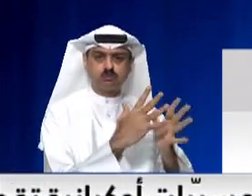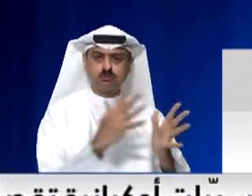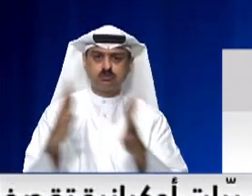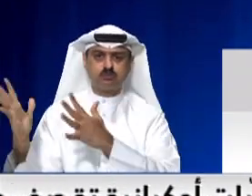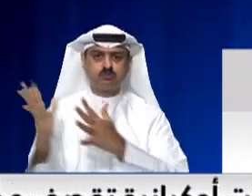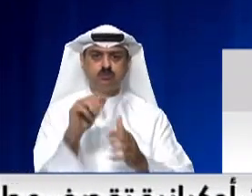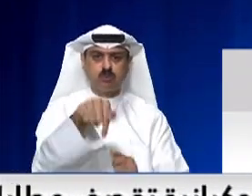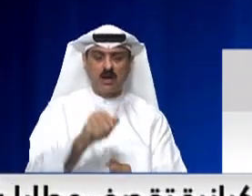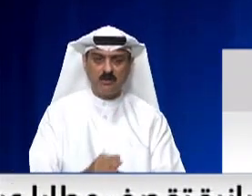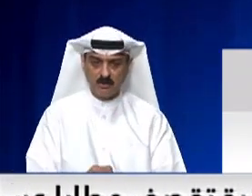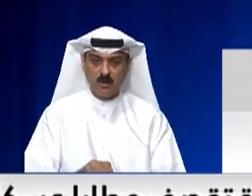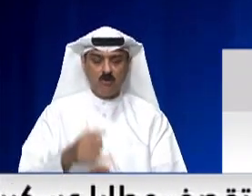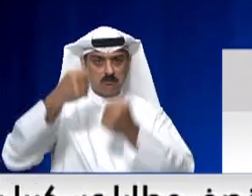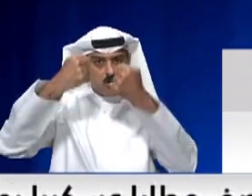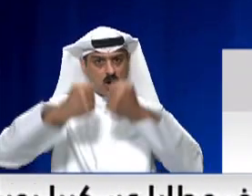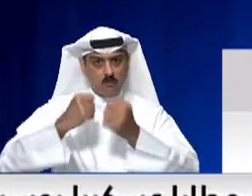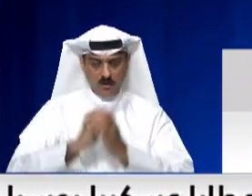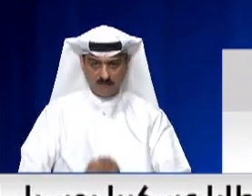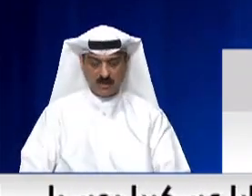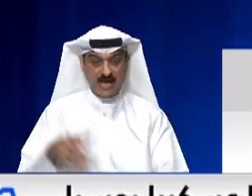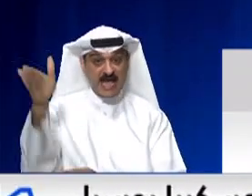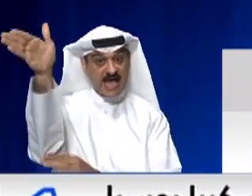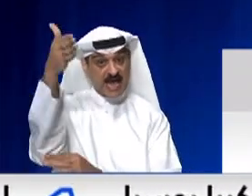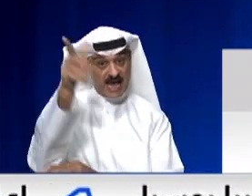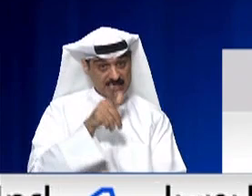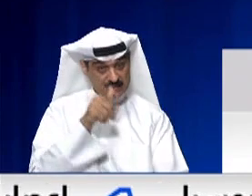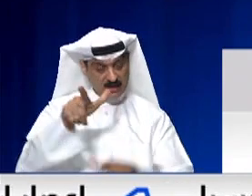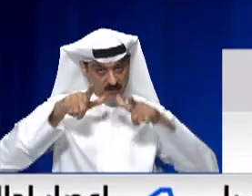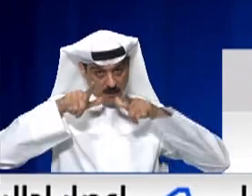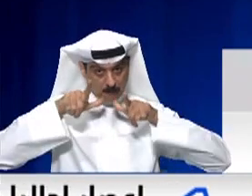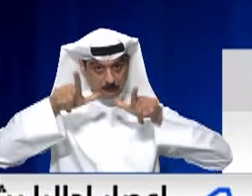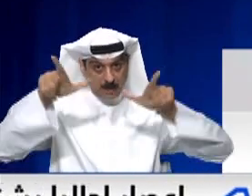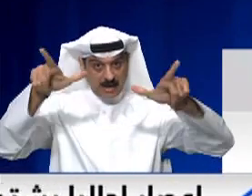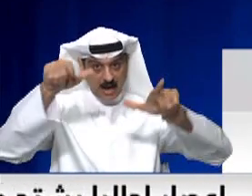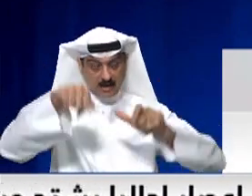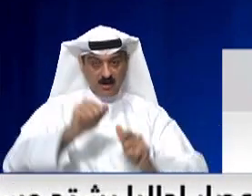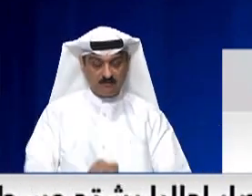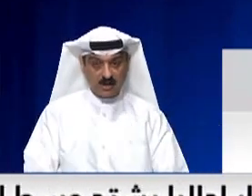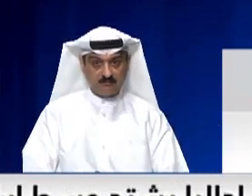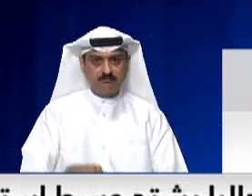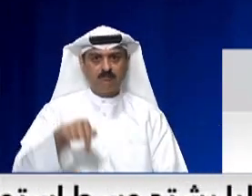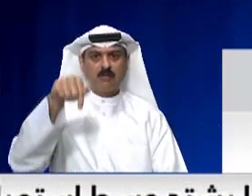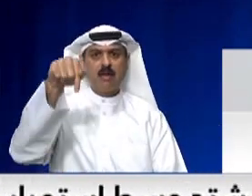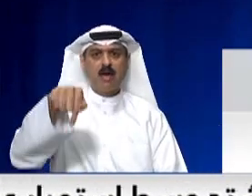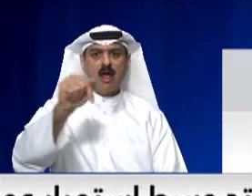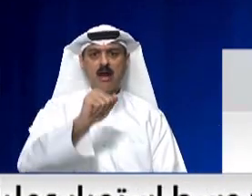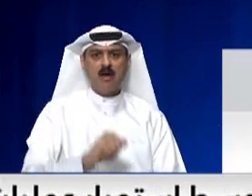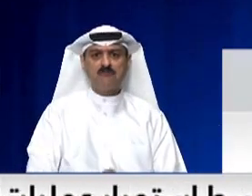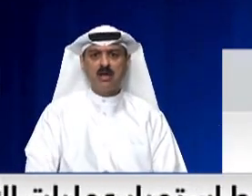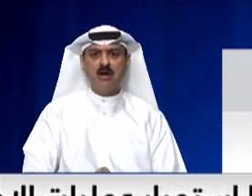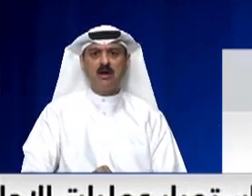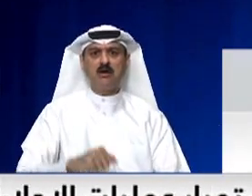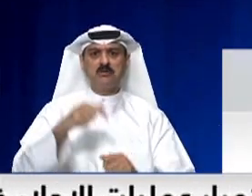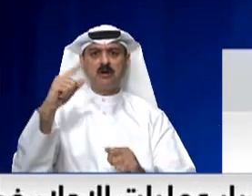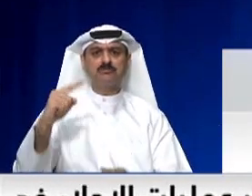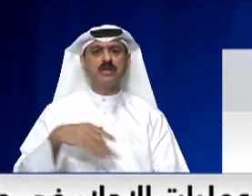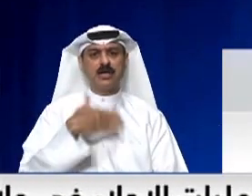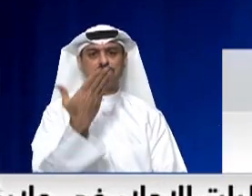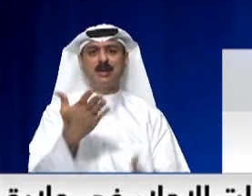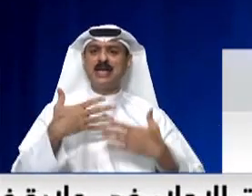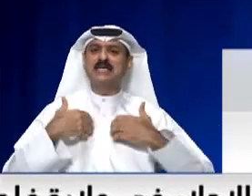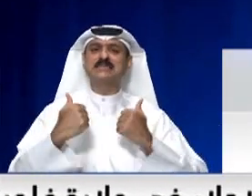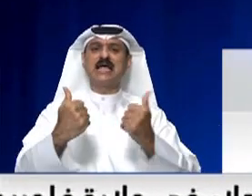الاستوائية إيداليا. وأضافت السفارة في بيان لها أنه في الوقت الذي تتمنى فيه للجميع